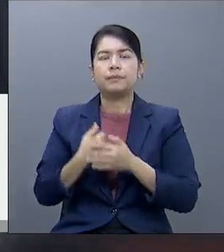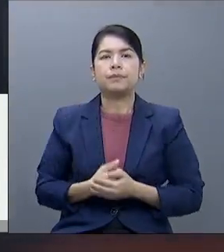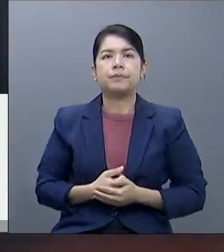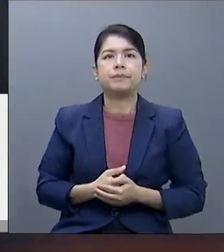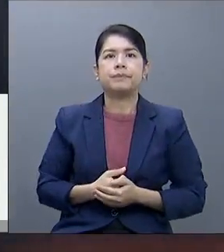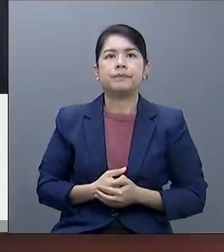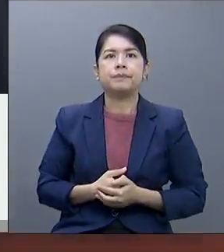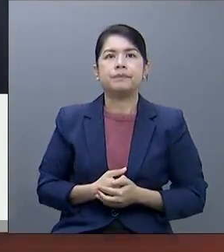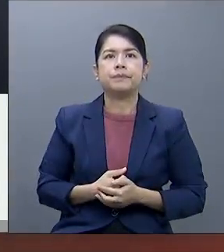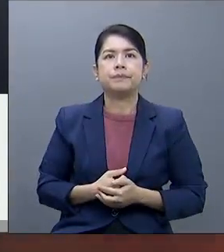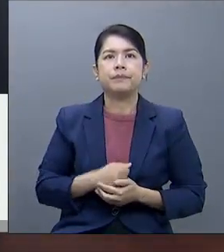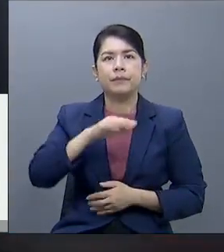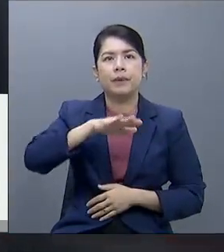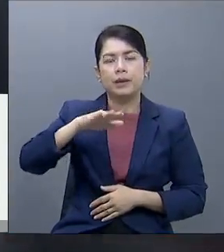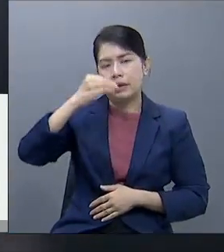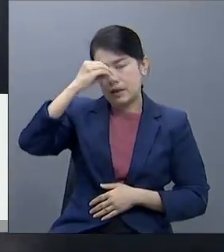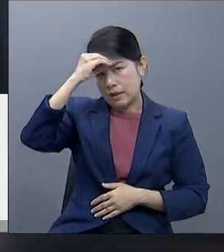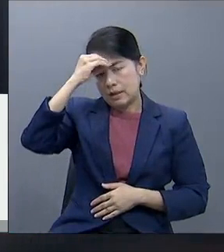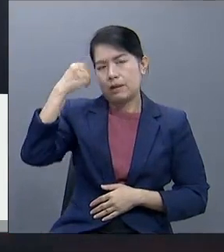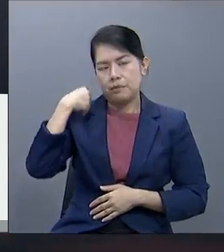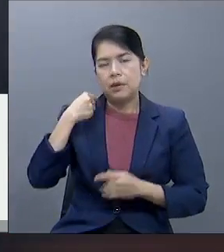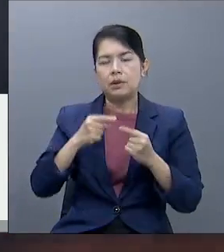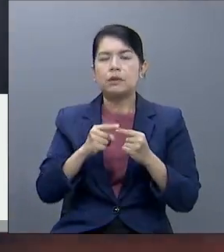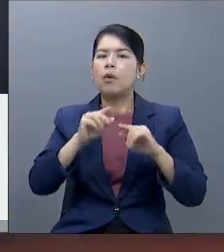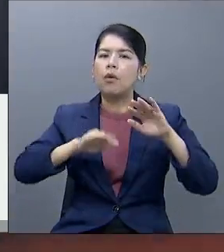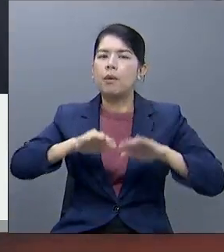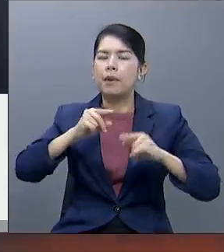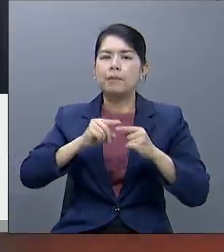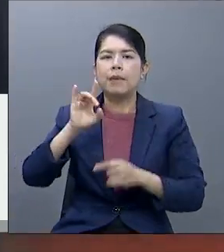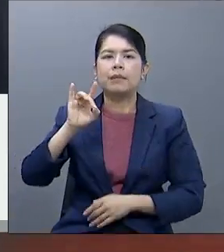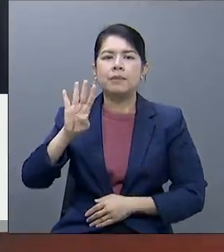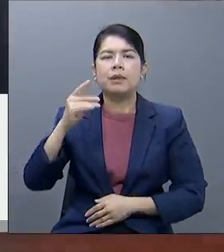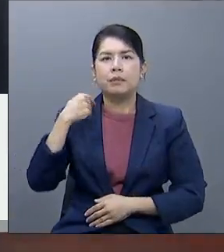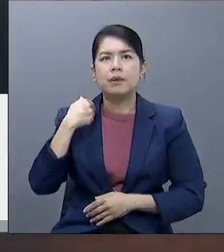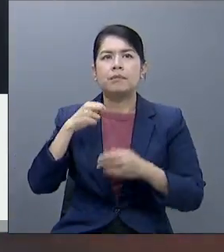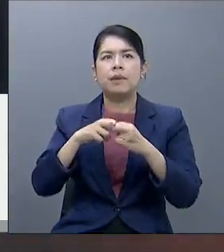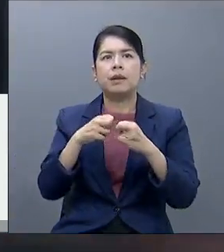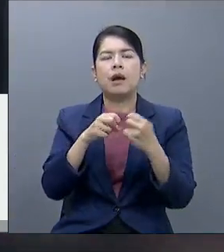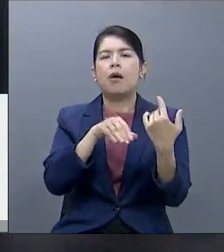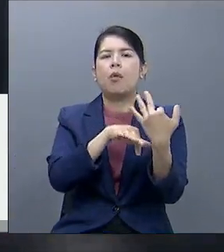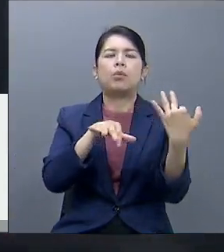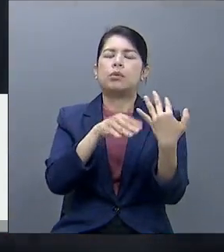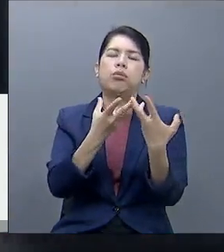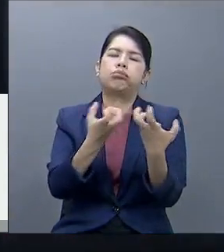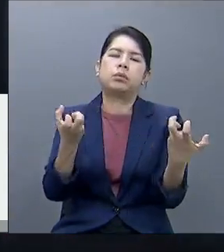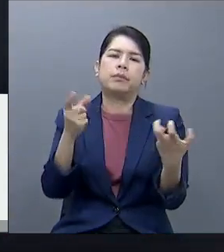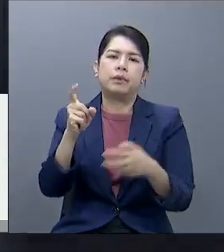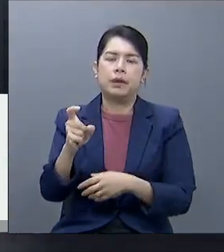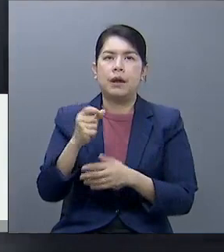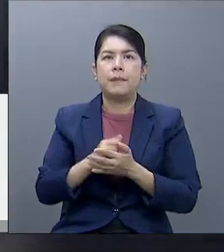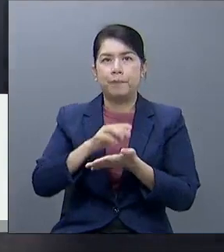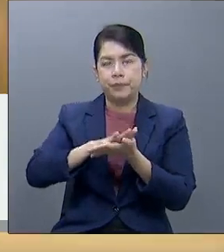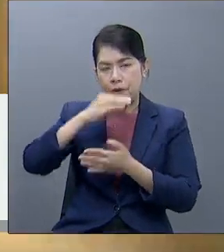ๆเนาะเด็กนักเรียนที่นี่กี่คนจ๊ะ84โรงเรียน คอมพิวเตอร์เสียหายค่ะเพราะว่าสำหรับโรงเรียนเล็กๆ